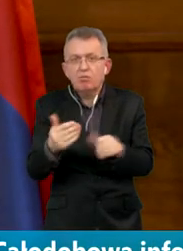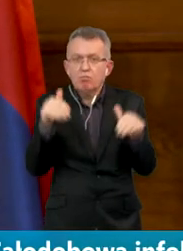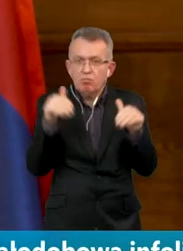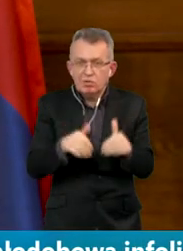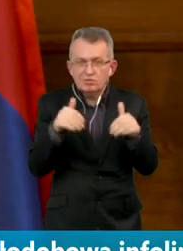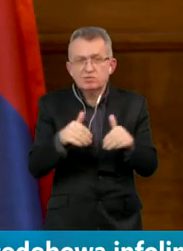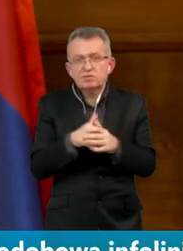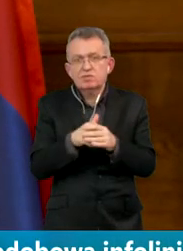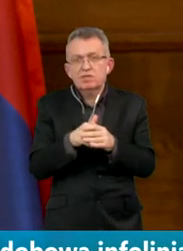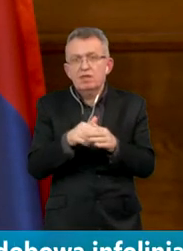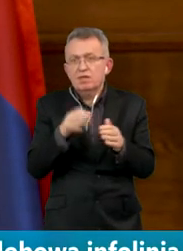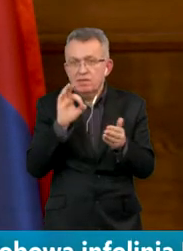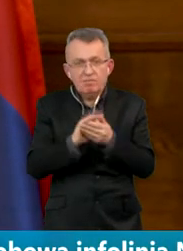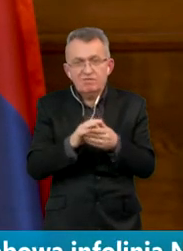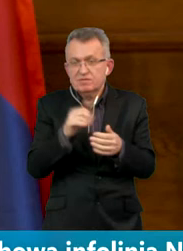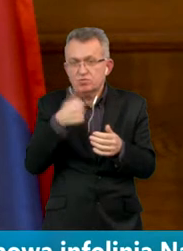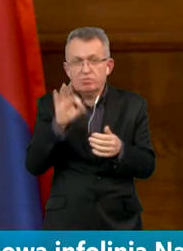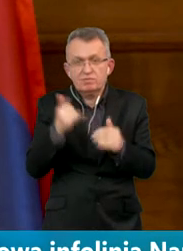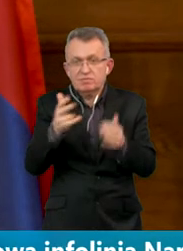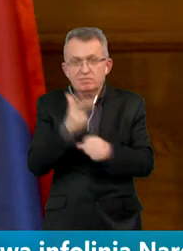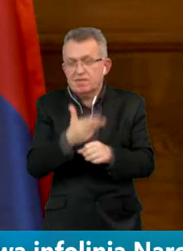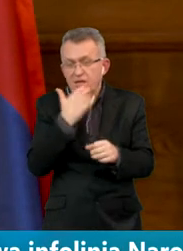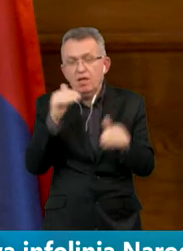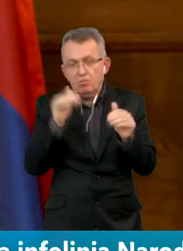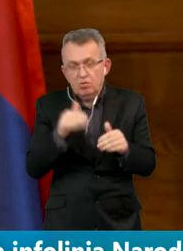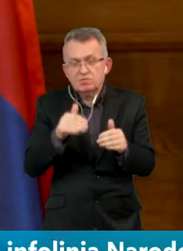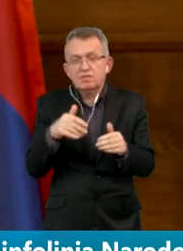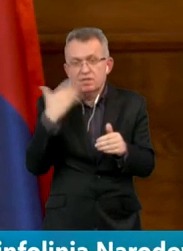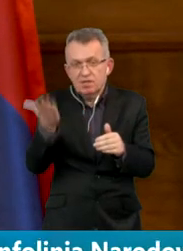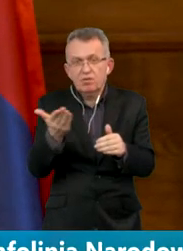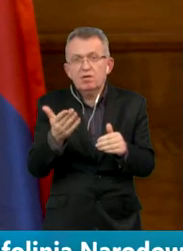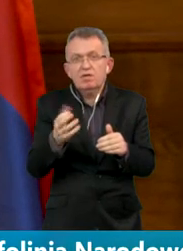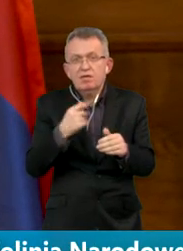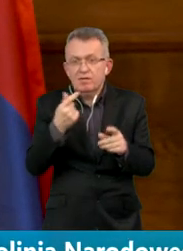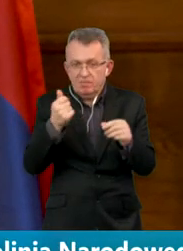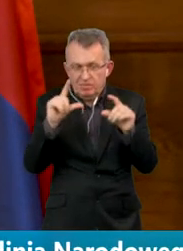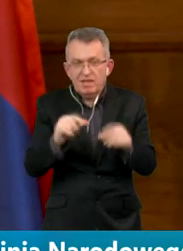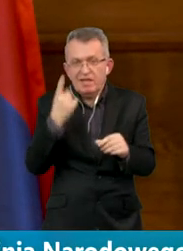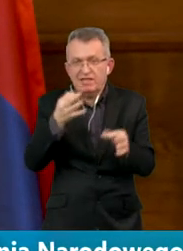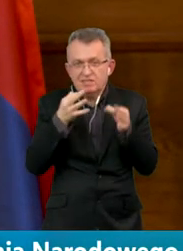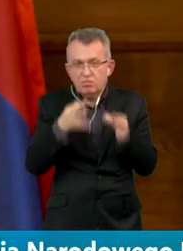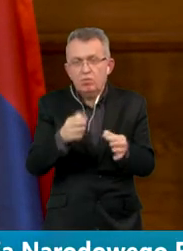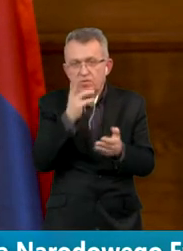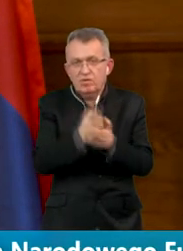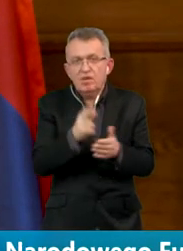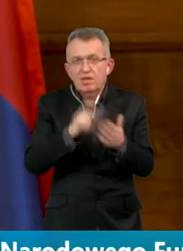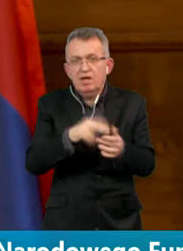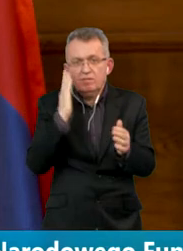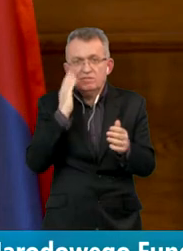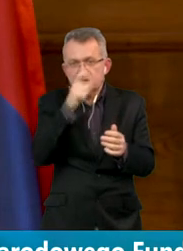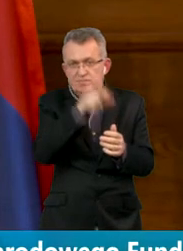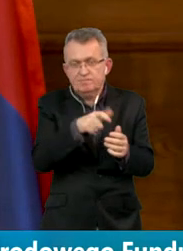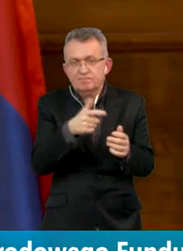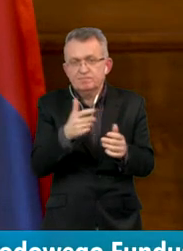możliwość, nie gwarantuje miejsca do parkowania, ale możliwość parkowania za tą niższą cenę na jeden samochód